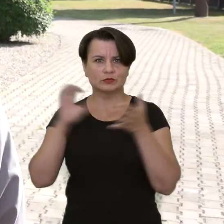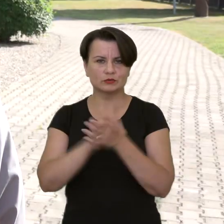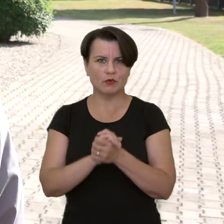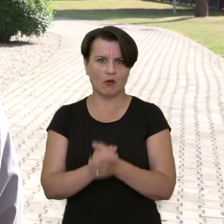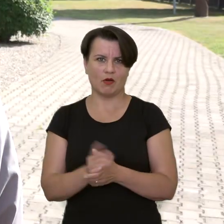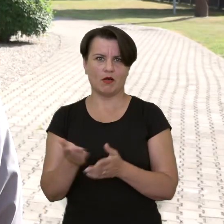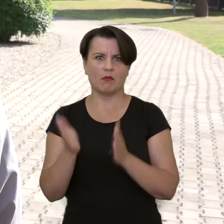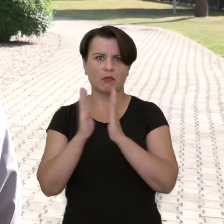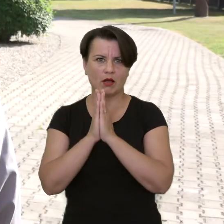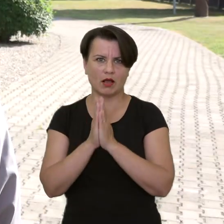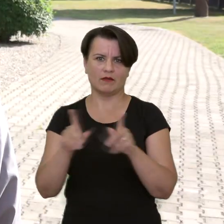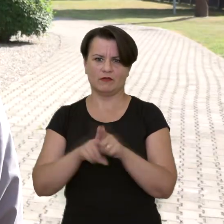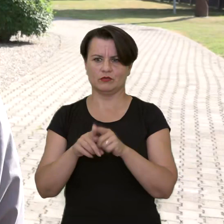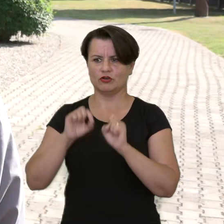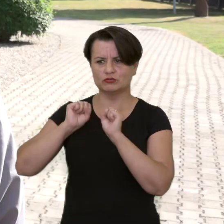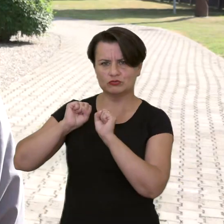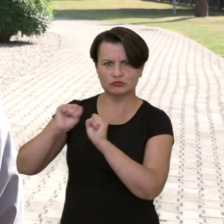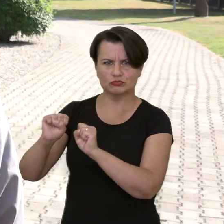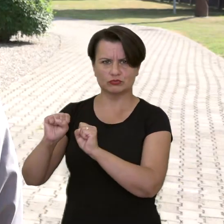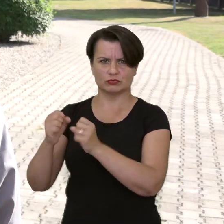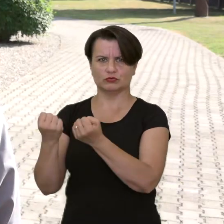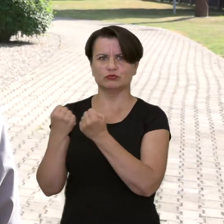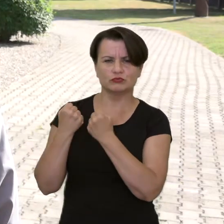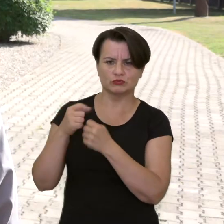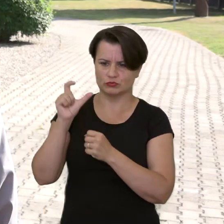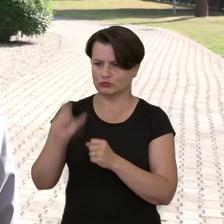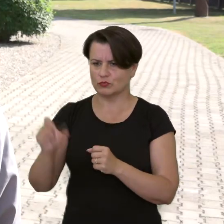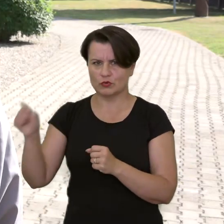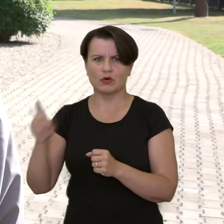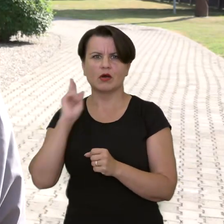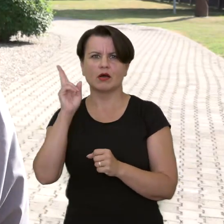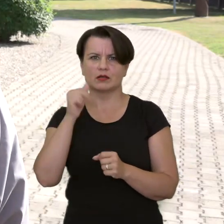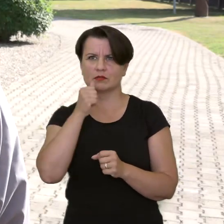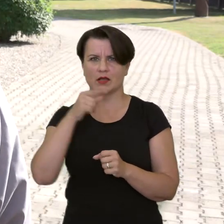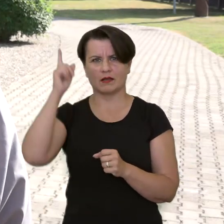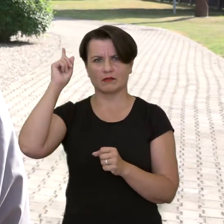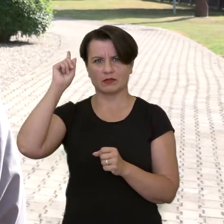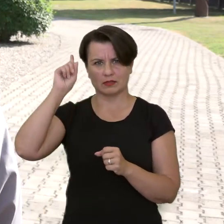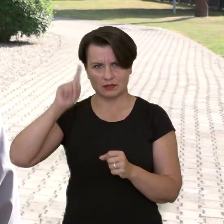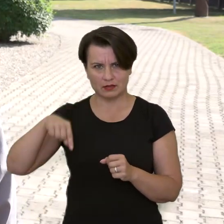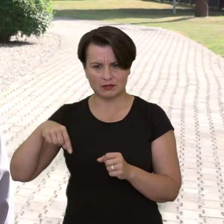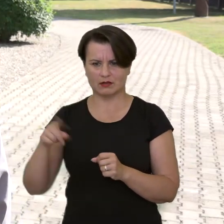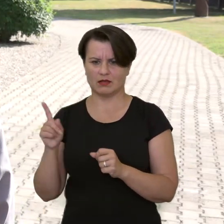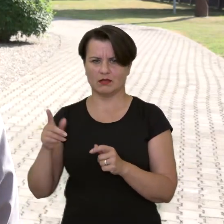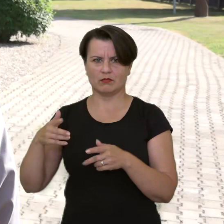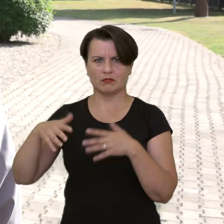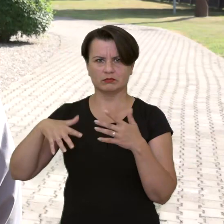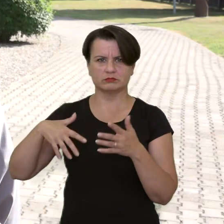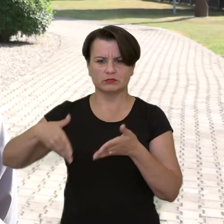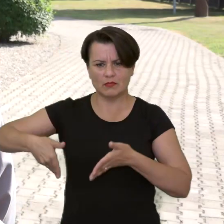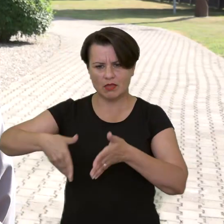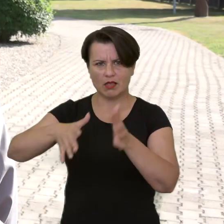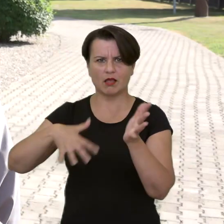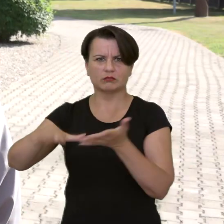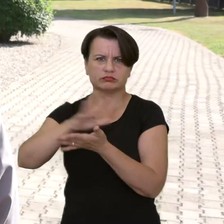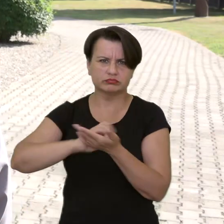kitaip šnekant, užtarimo maldą už tuos žmonės, kurie yra paklydę nuo to tikėjimo kelio ir panašiai.